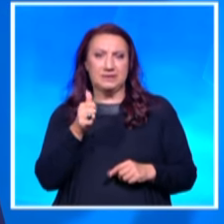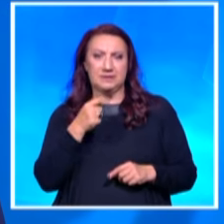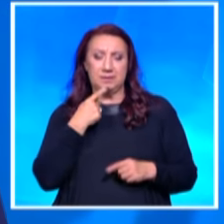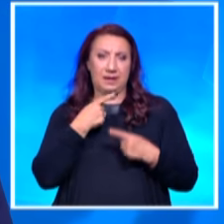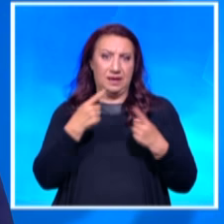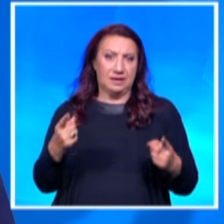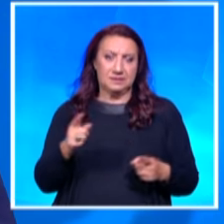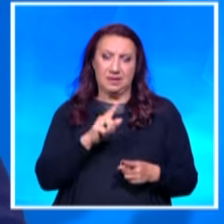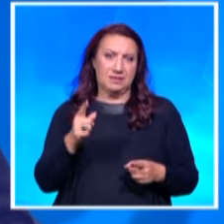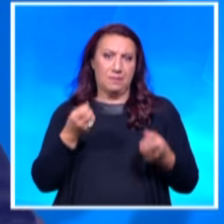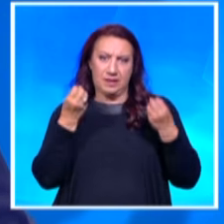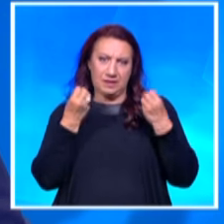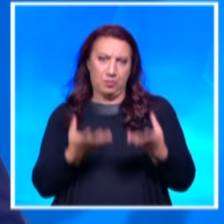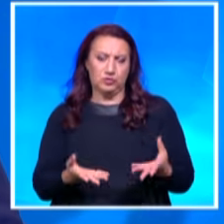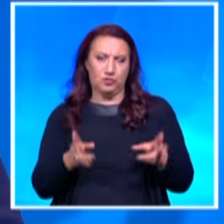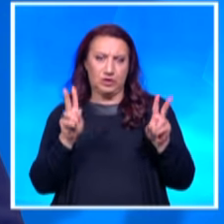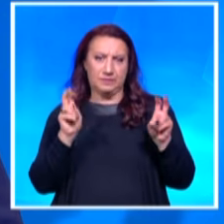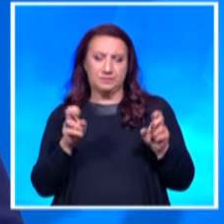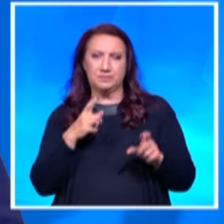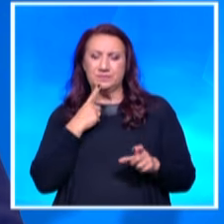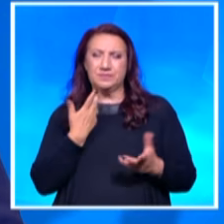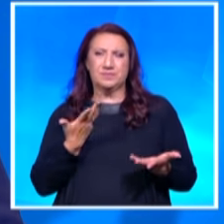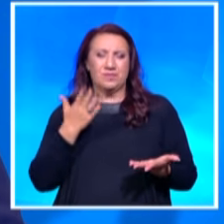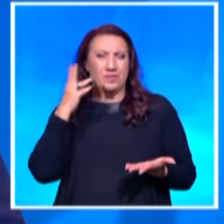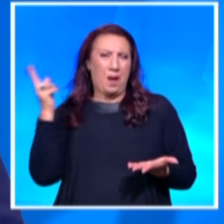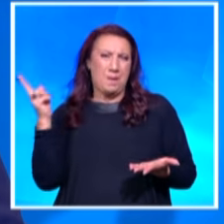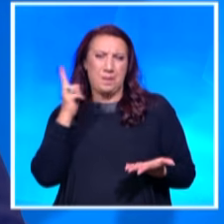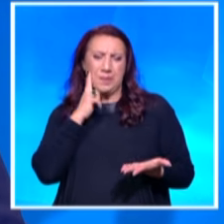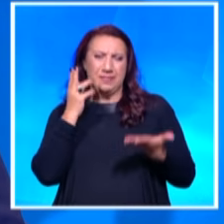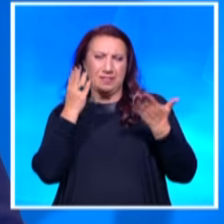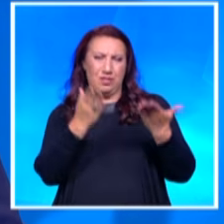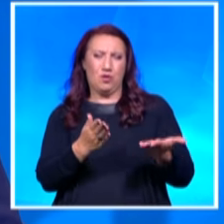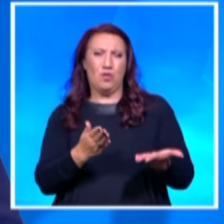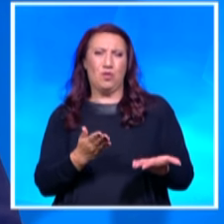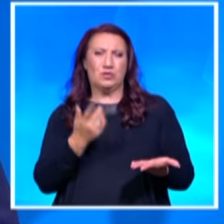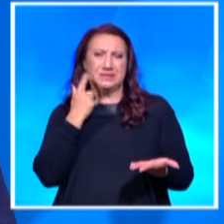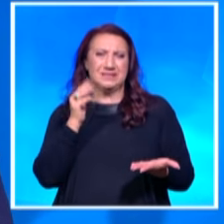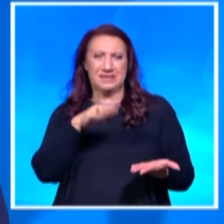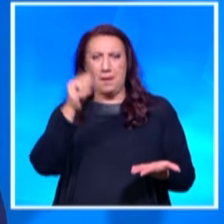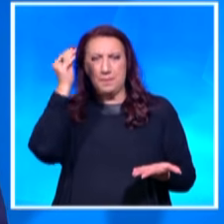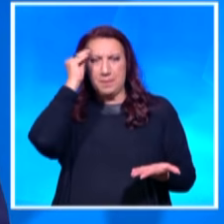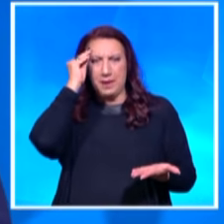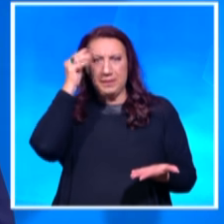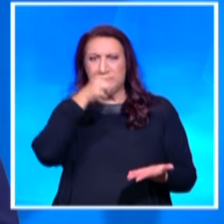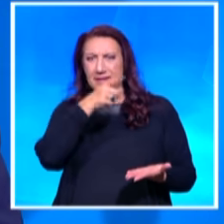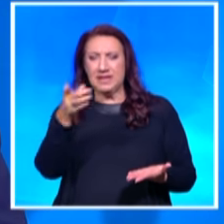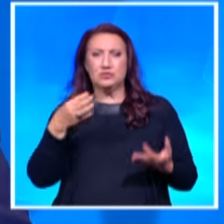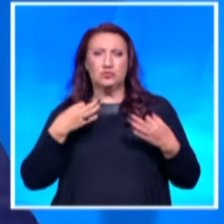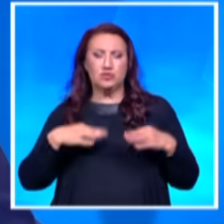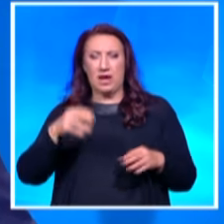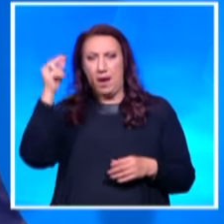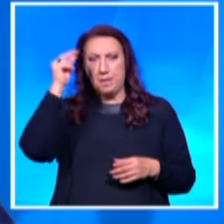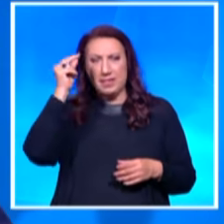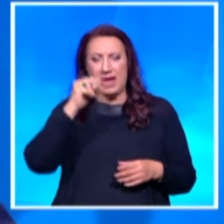няма да позволи, цитирам, оскверняването на паметта и паметниците на тези, които освободиха България, Европа и света